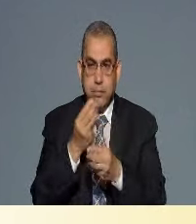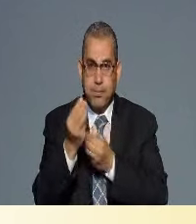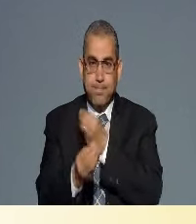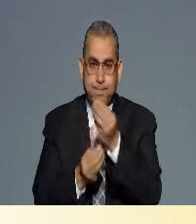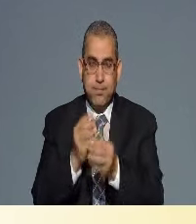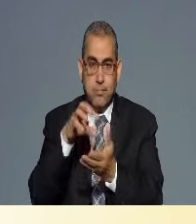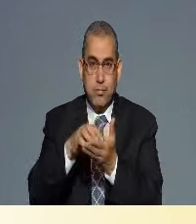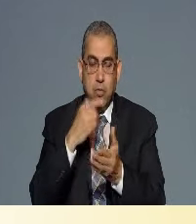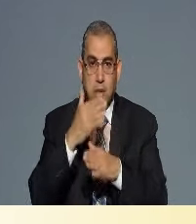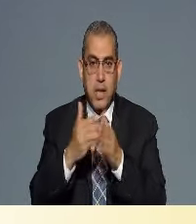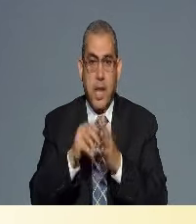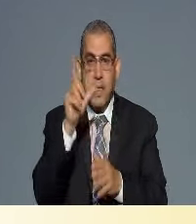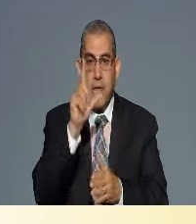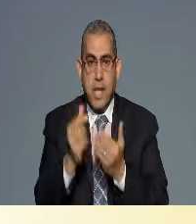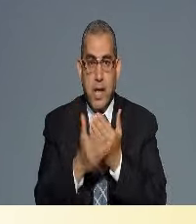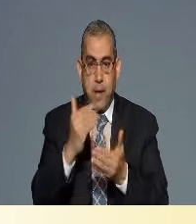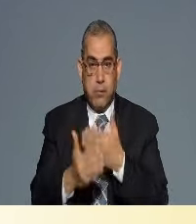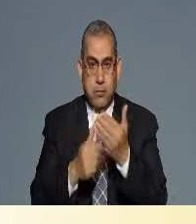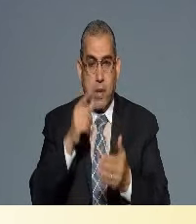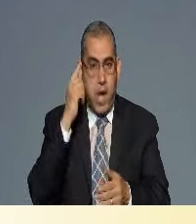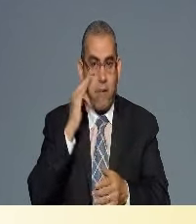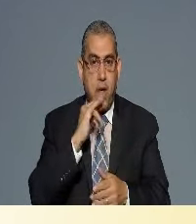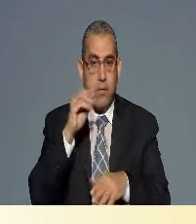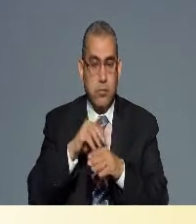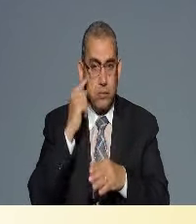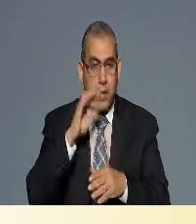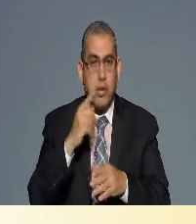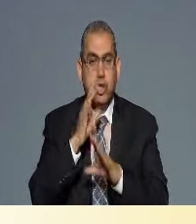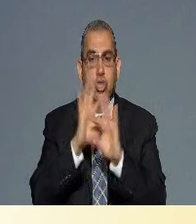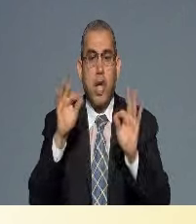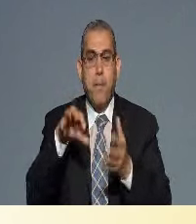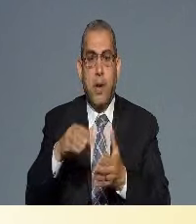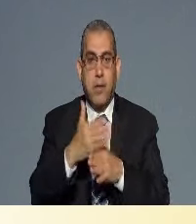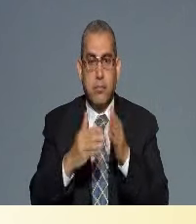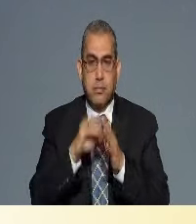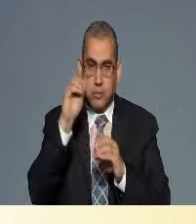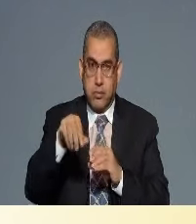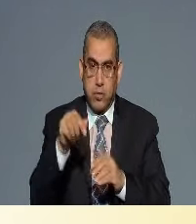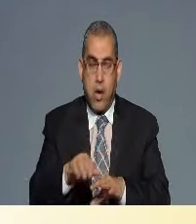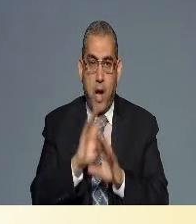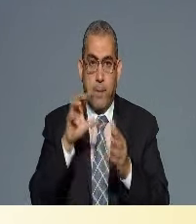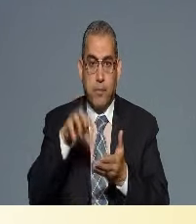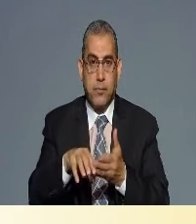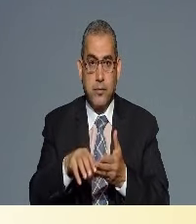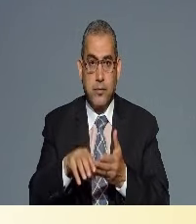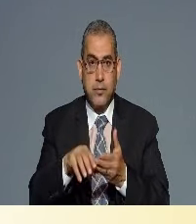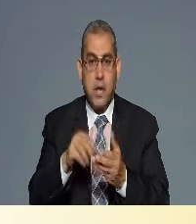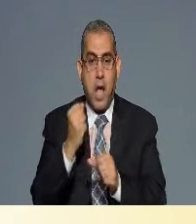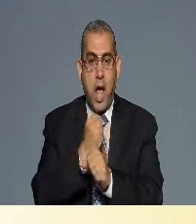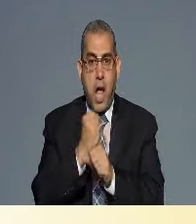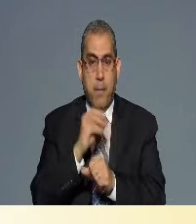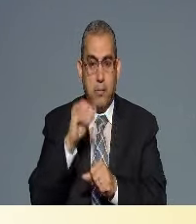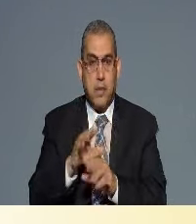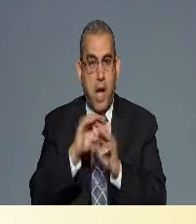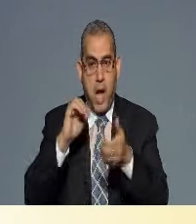الدلتا الجديده، فدايما سيادتك بتنادي بفكره التنميه الشامله، ان احنا دائما كل ما يعني قدرنا ان احنا نعمل تكامل